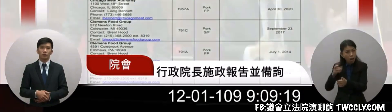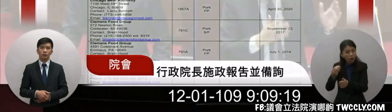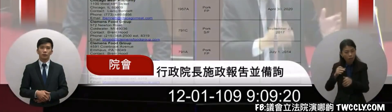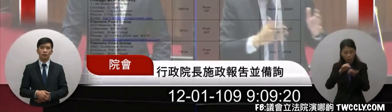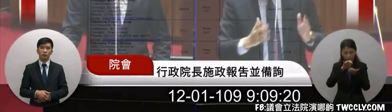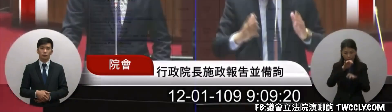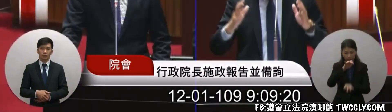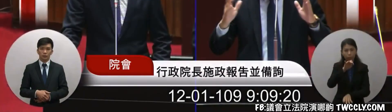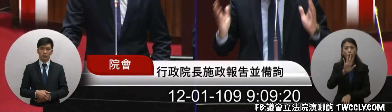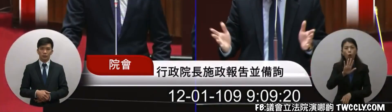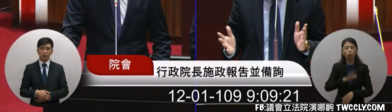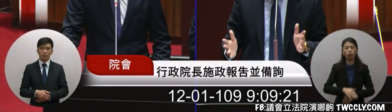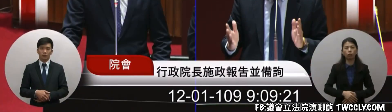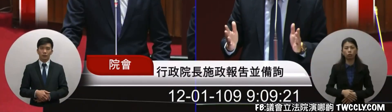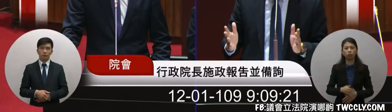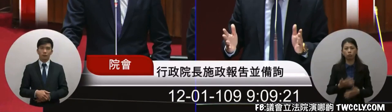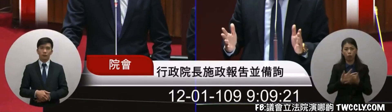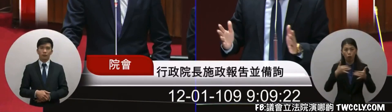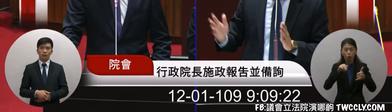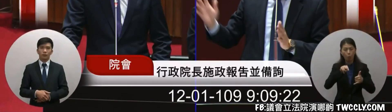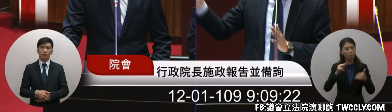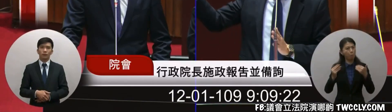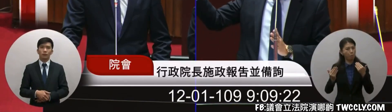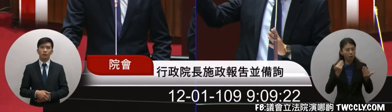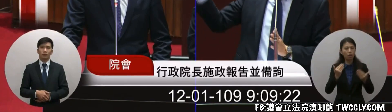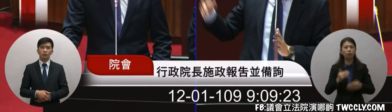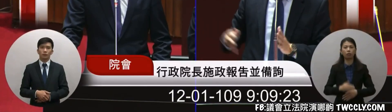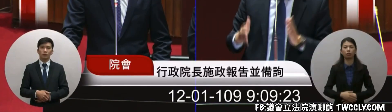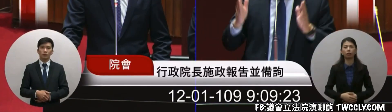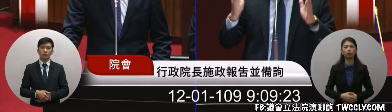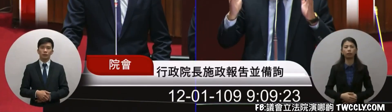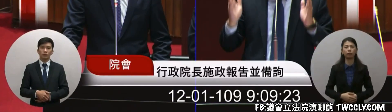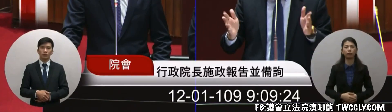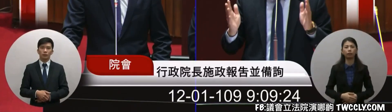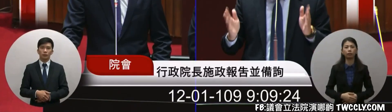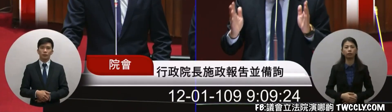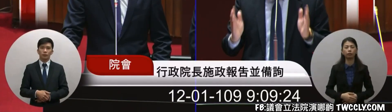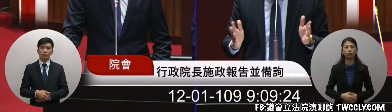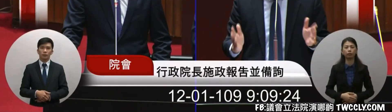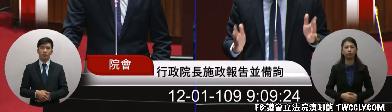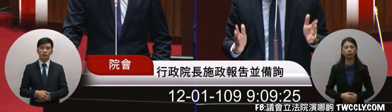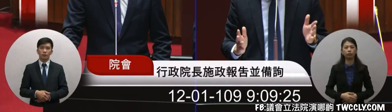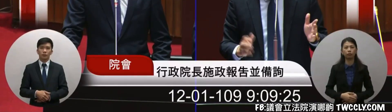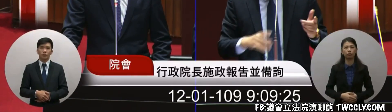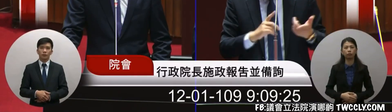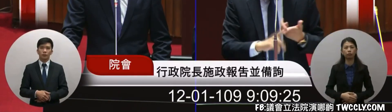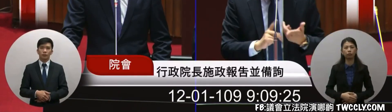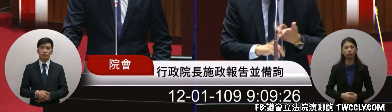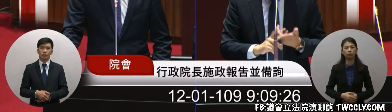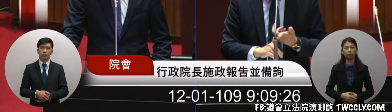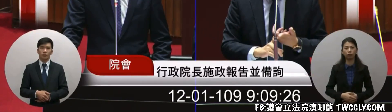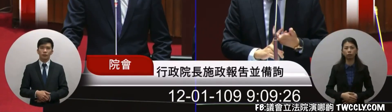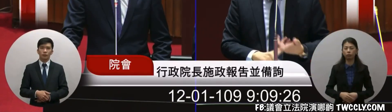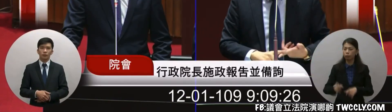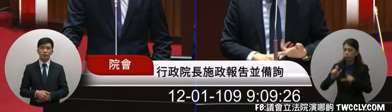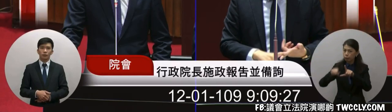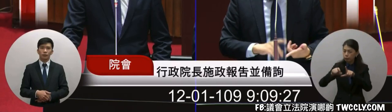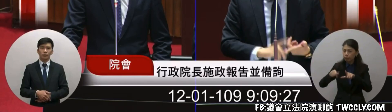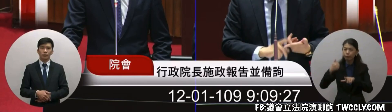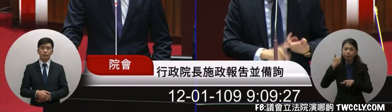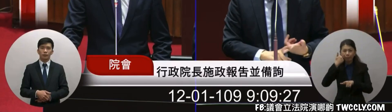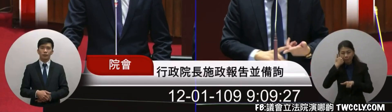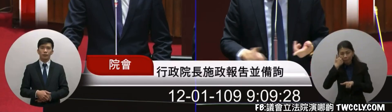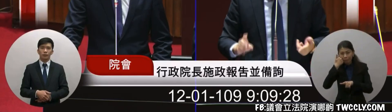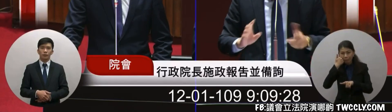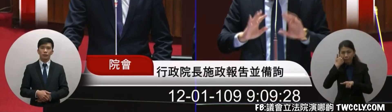网上大家就可以很清楚的看到。哦，这个我们还是秀出来，就是网上还是一清二楚的看到，就是哪些厂商哈，